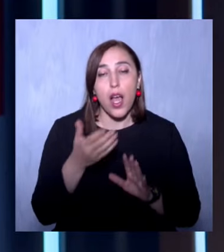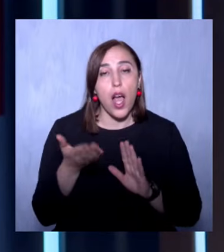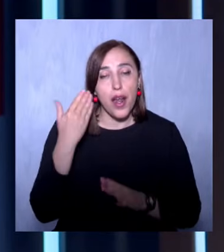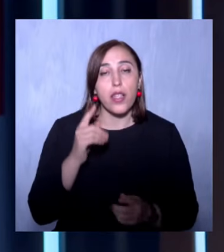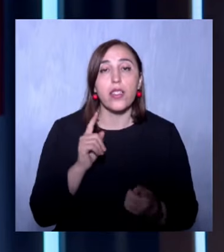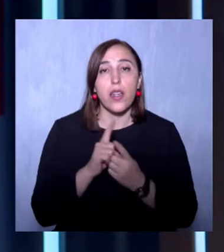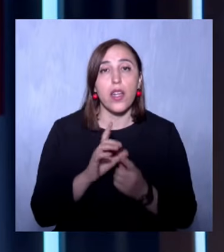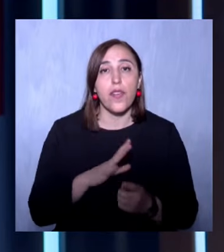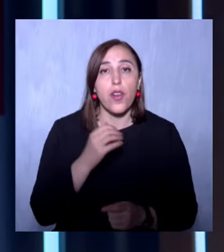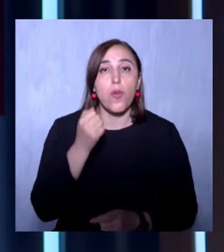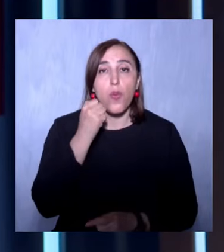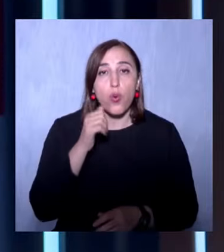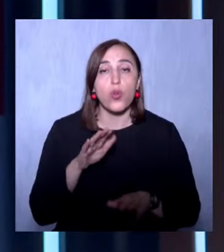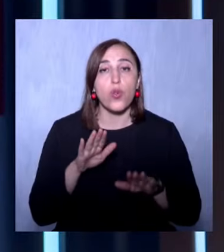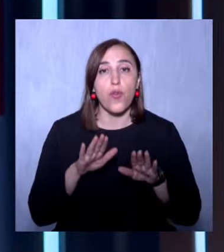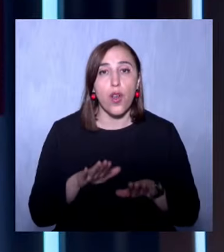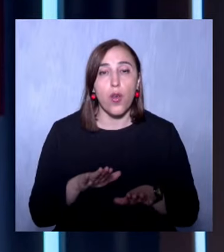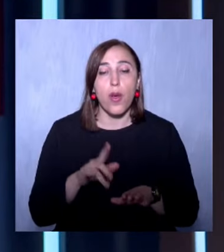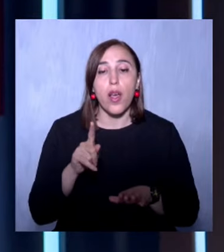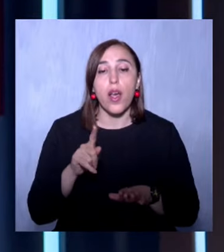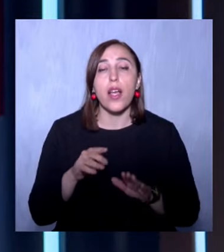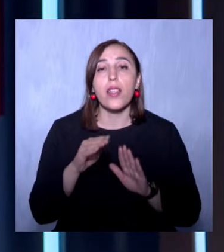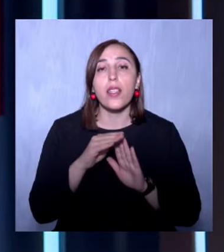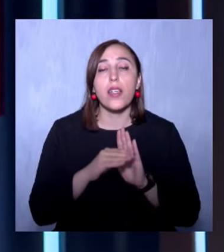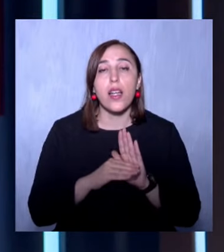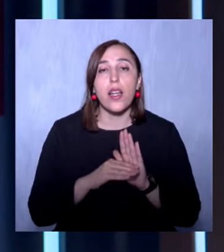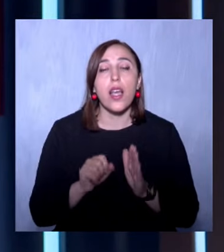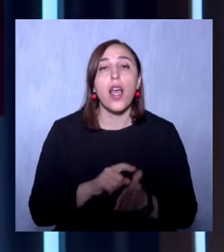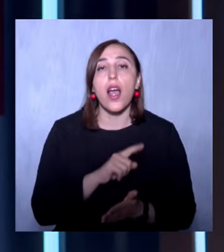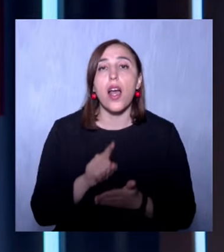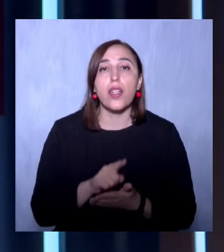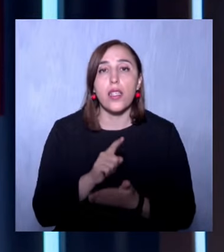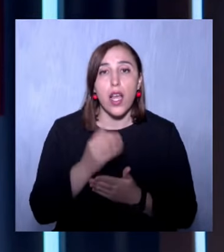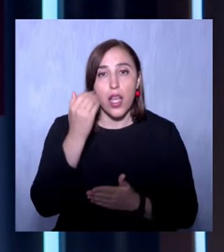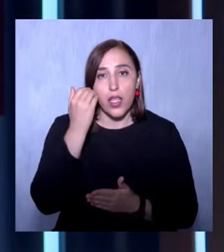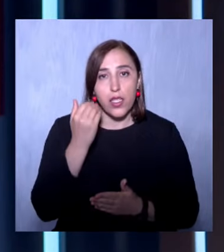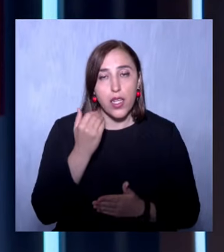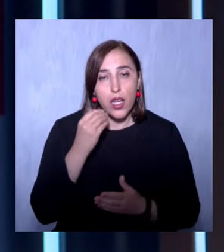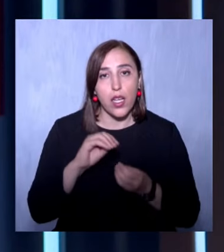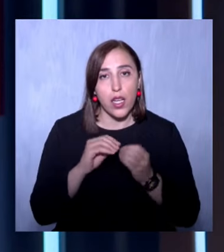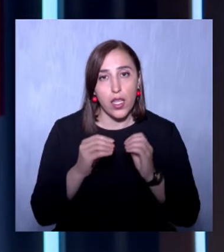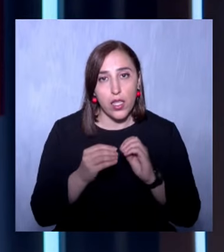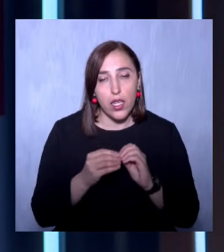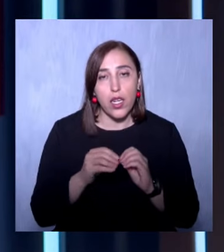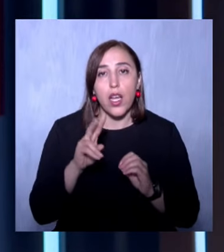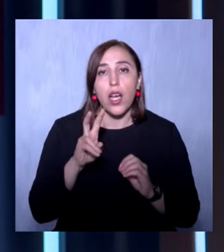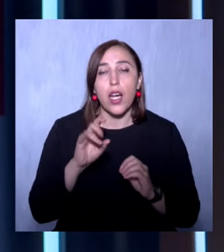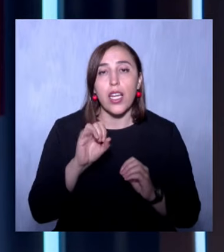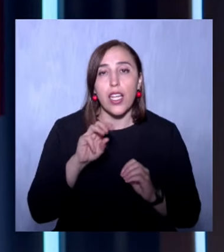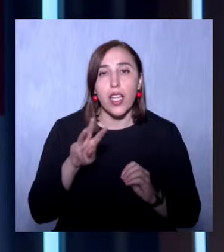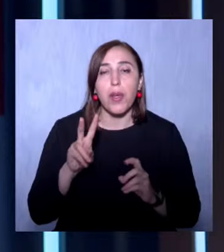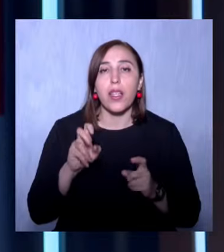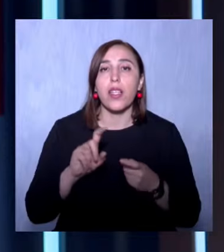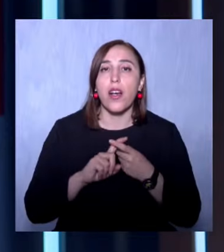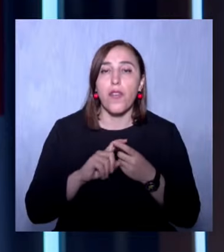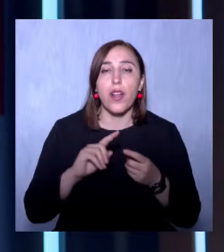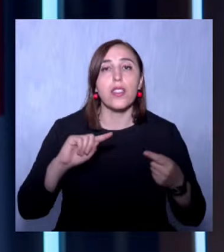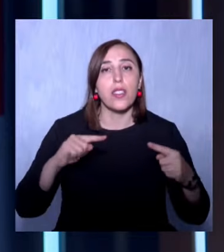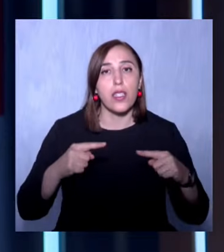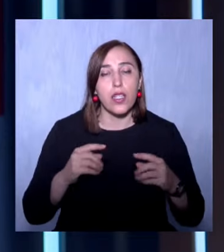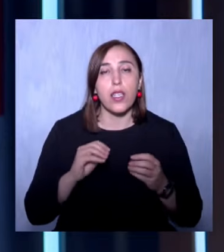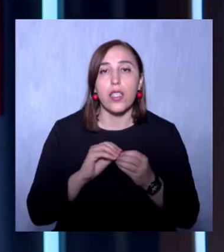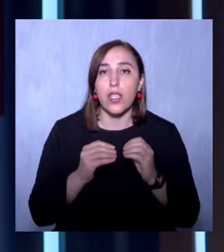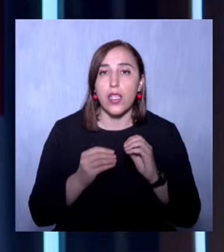տարի առաջ Մոսկվայում։ Օրակարգի հարցերի շարքում են Սիրիայի հակամարտությունը, Ղրիմի շուրջ եղած տարաձայնությունները,